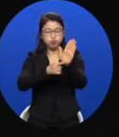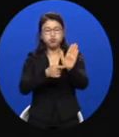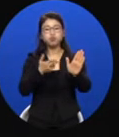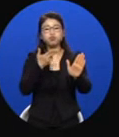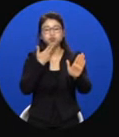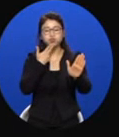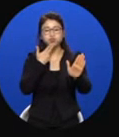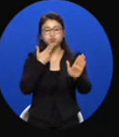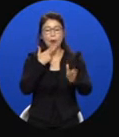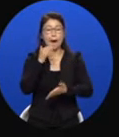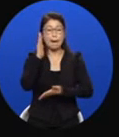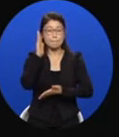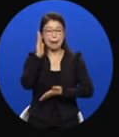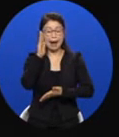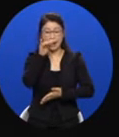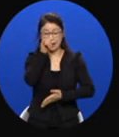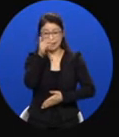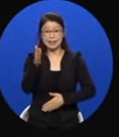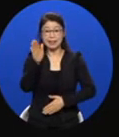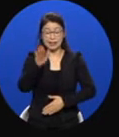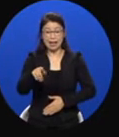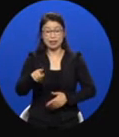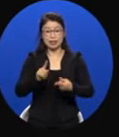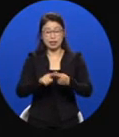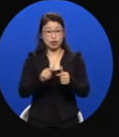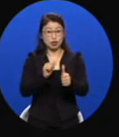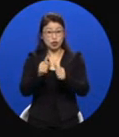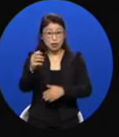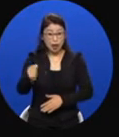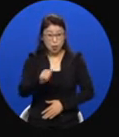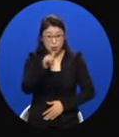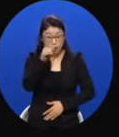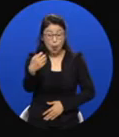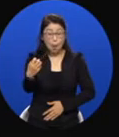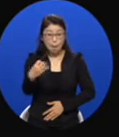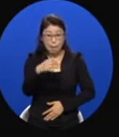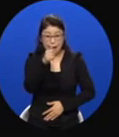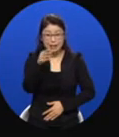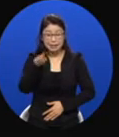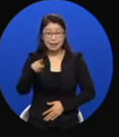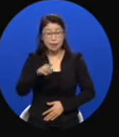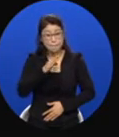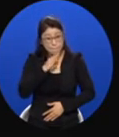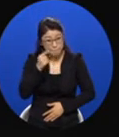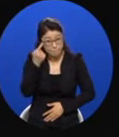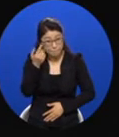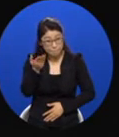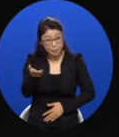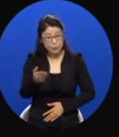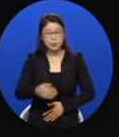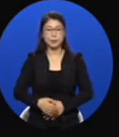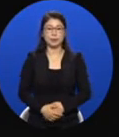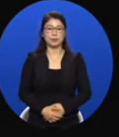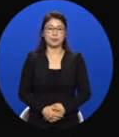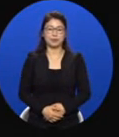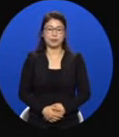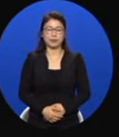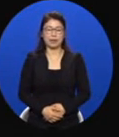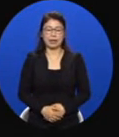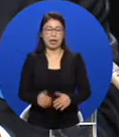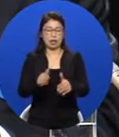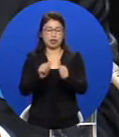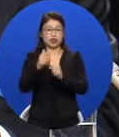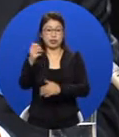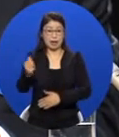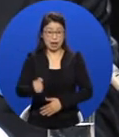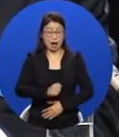않았다고 얘기를 하고 있는 현물출자에 대해서 주식을 보유하고 계시다고 얘기를 하셨는데 그게 사실입니까? 보유하고